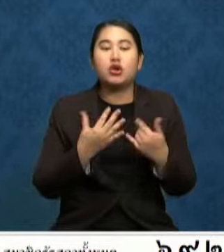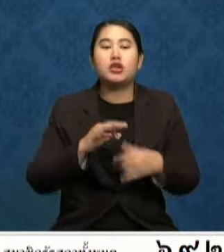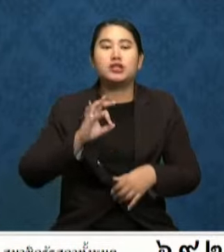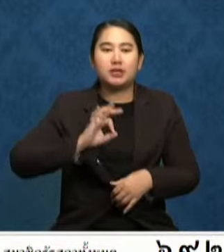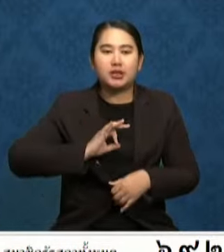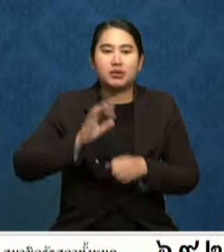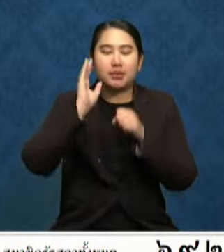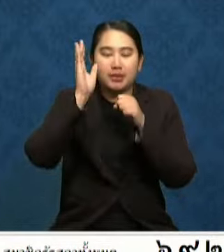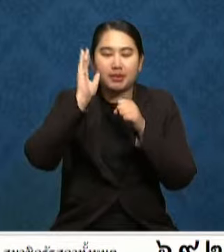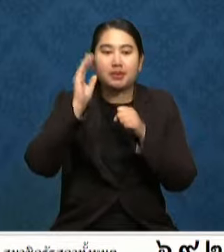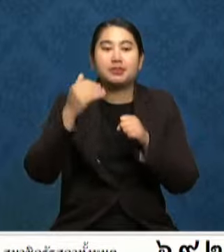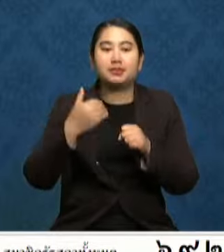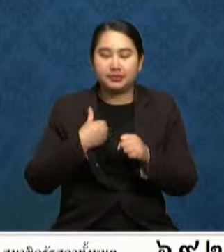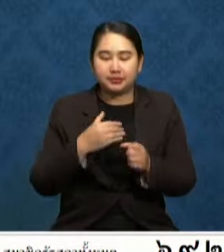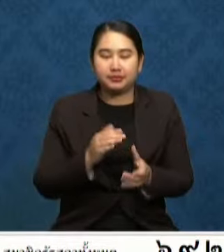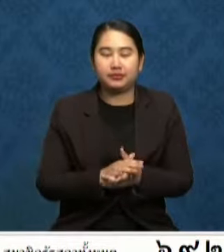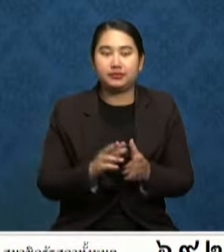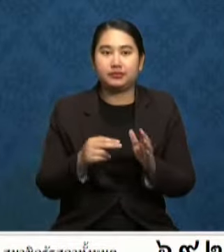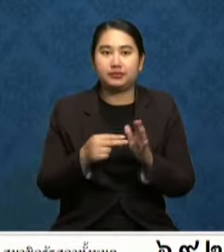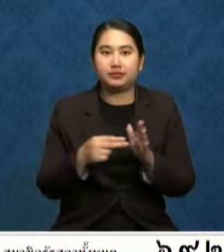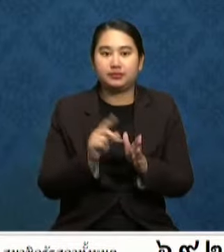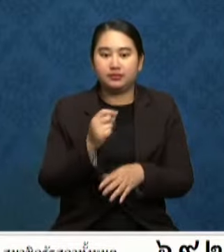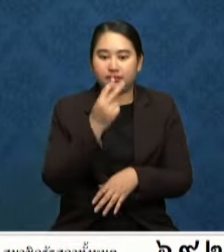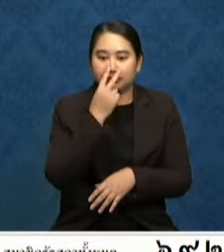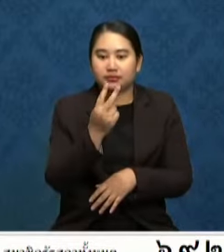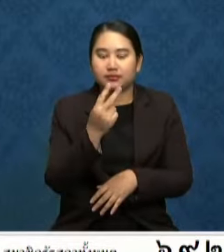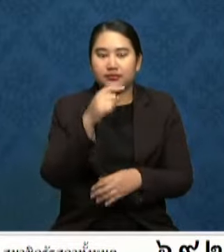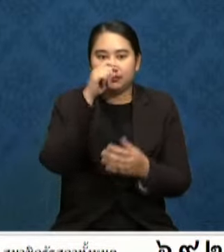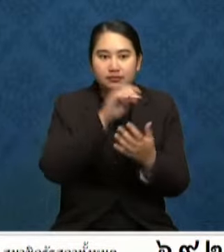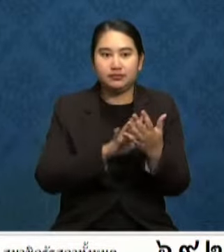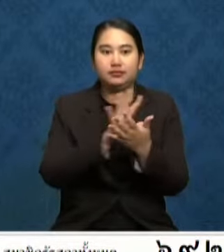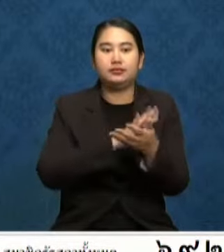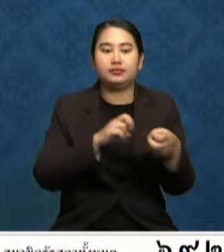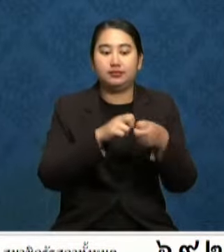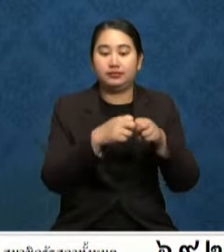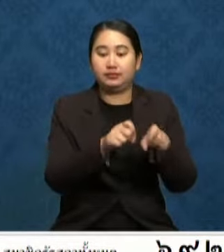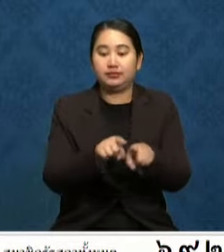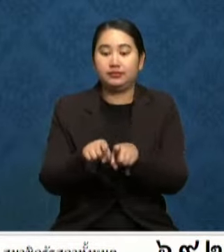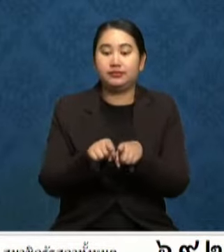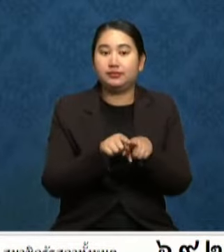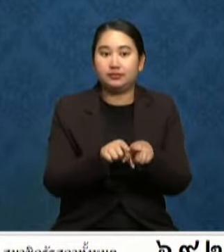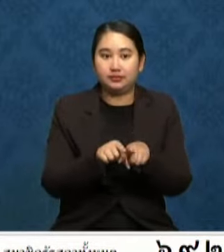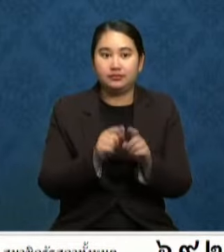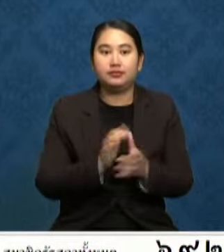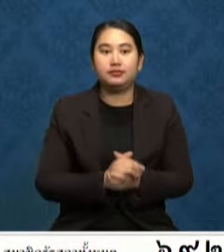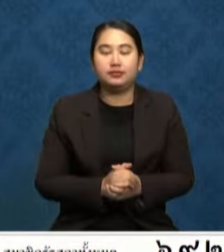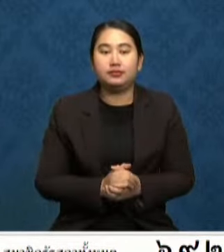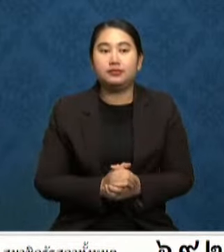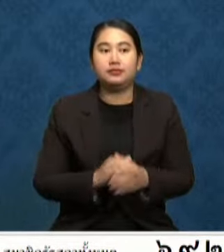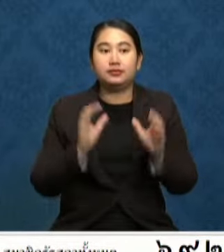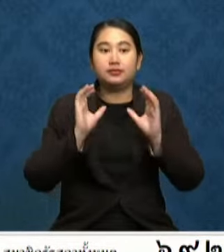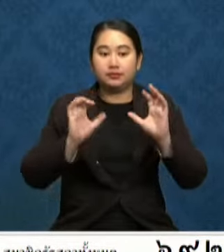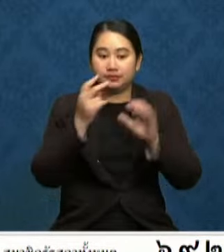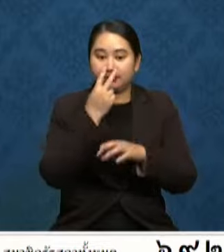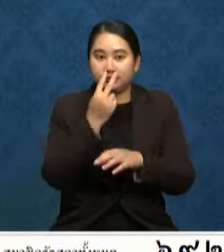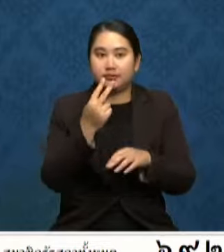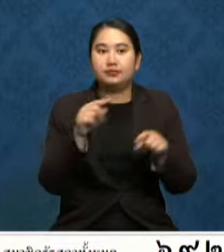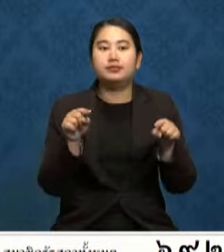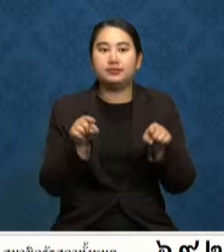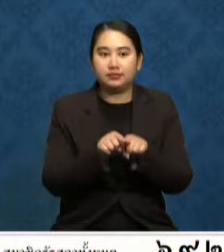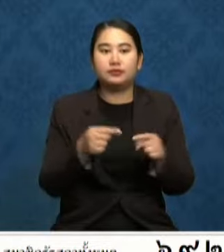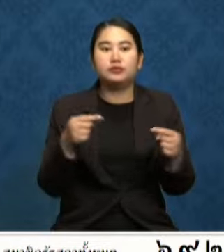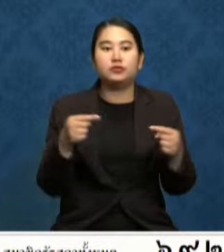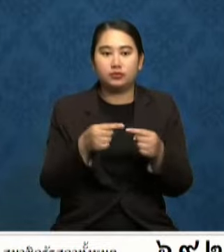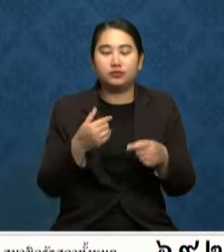พูเยอะครับ ทปทานนี่แสดงวามองโจทยประเทศข้อนี้ ตรงกัน ปณaganเศยษภิพษกคือลักธบาลมองตรงกปเทชน